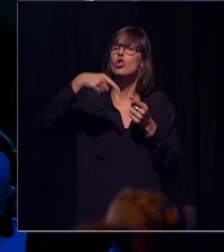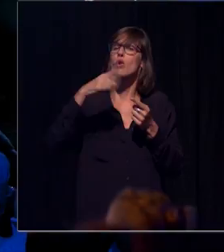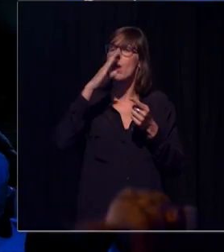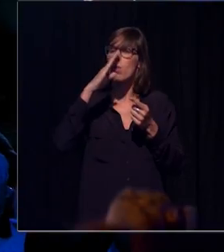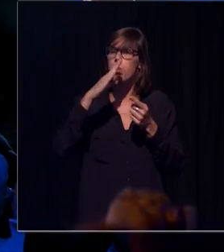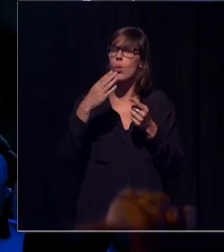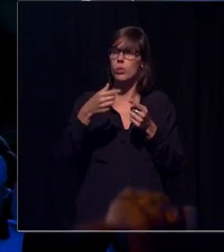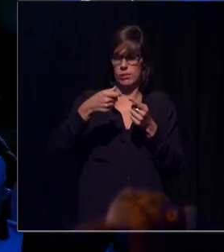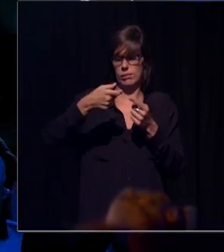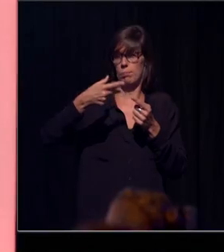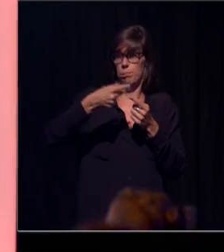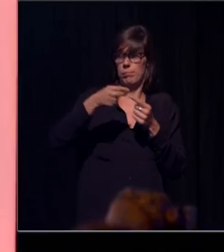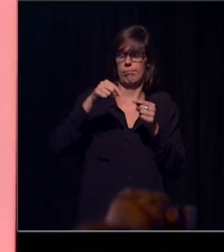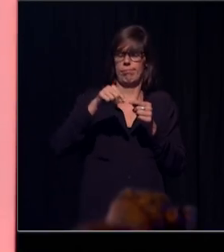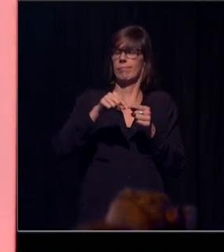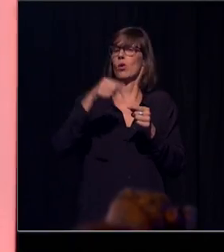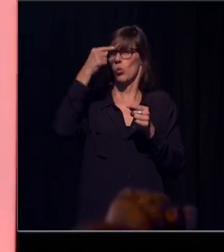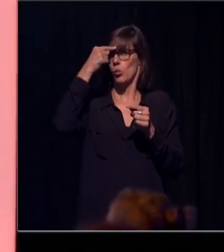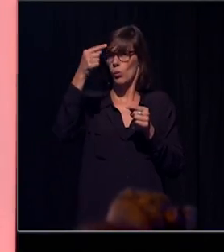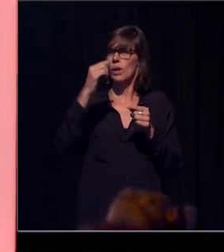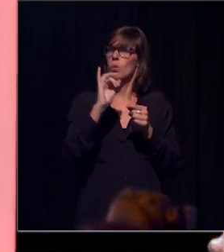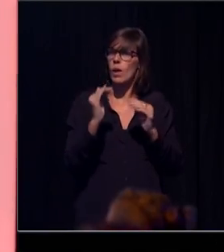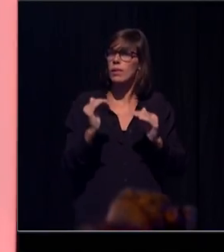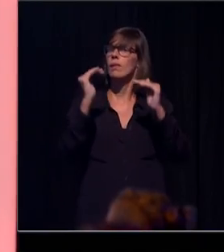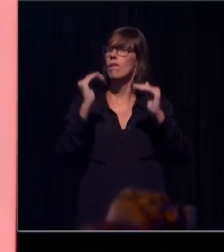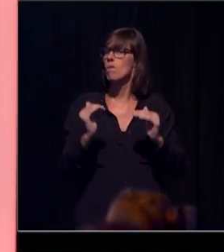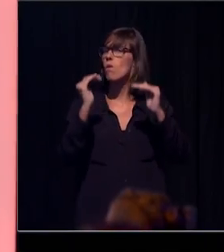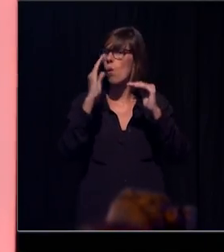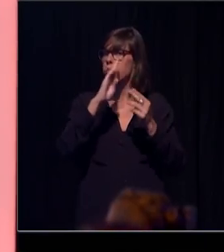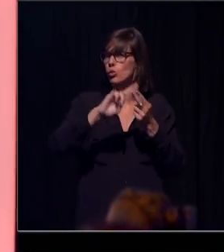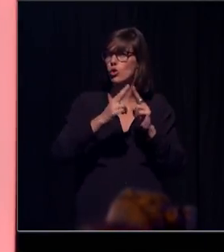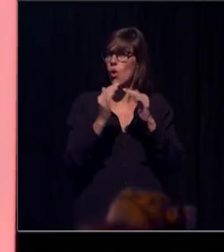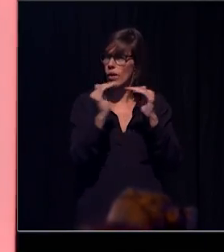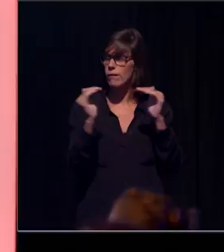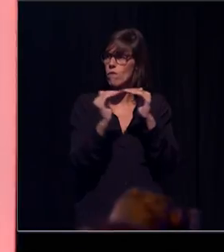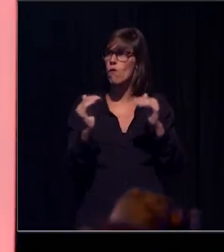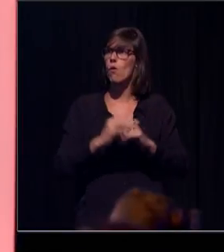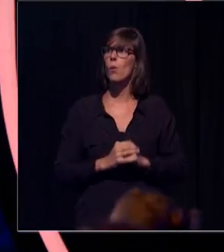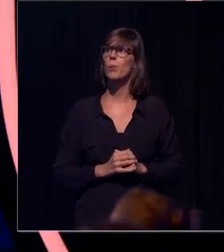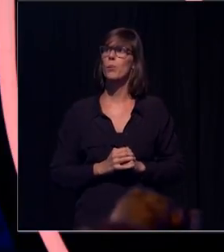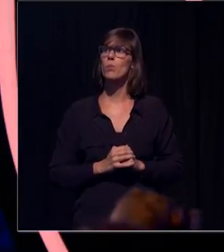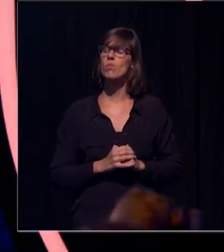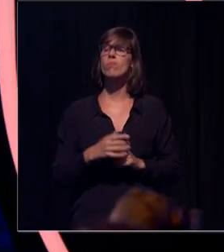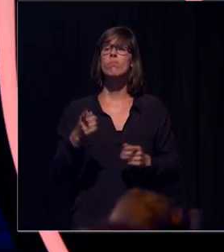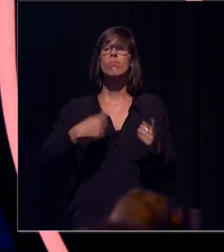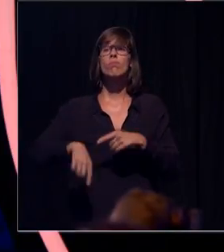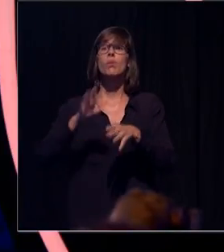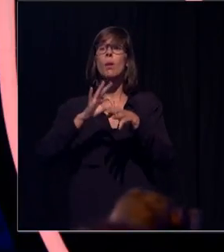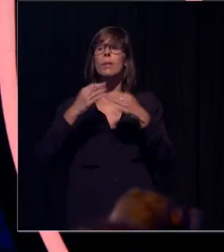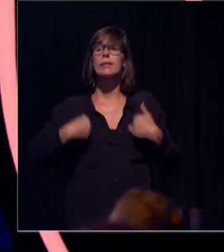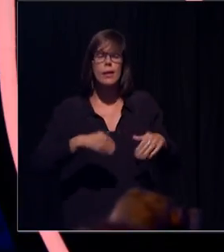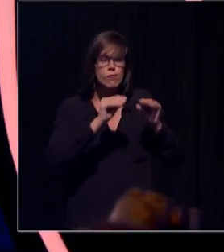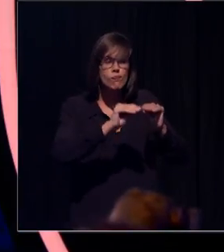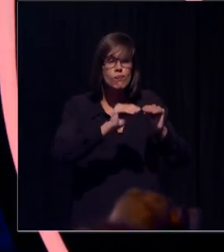kleine toestelletjes waar men een druppeltje bloed moet aanbrengen en dan binnen een aantal seconden weet je hoe hoog je bloedsuikerspiegel staat.